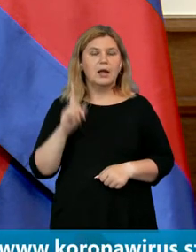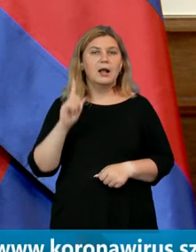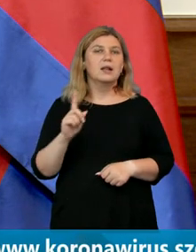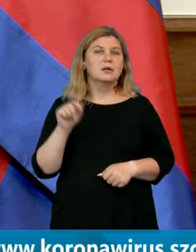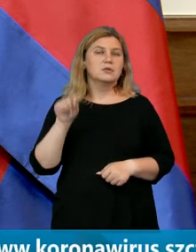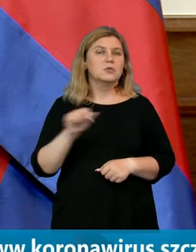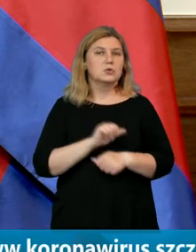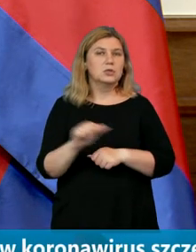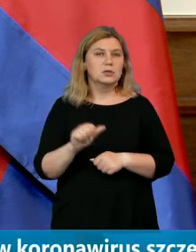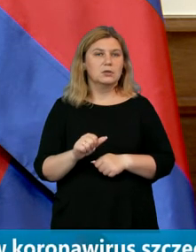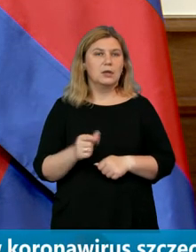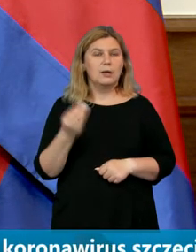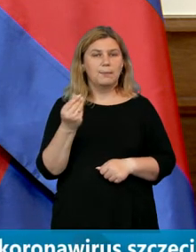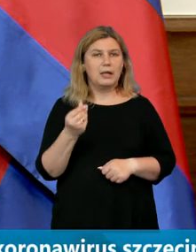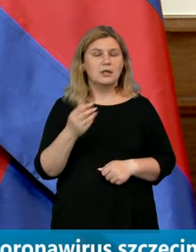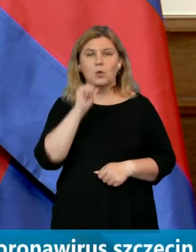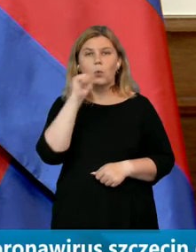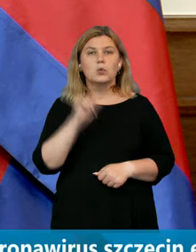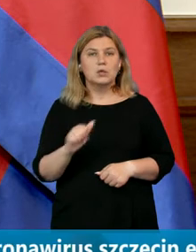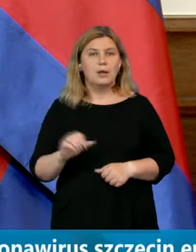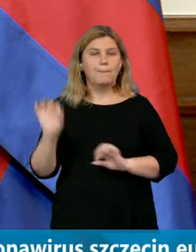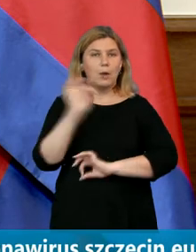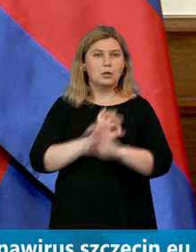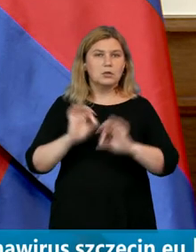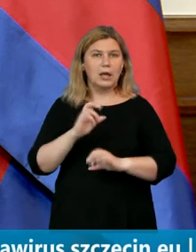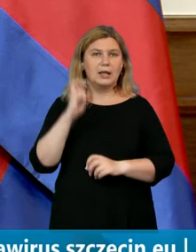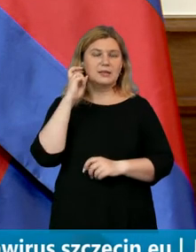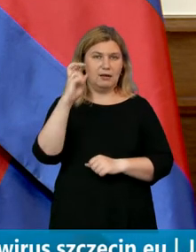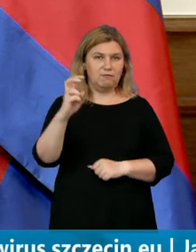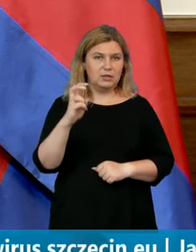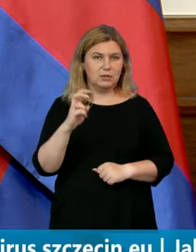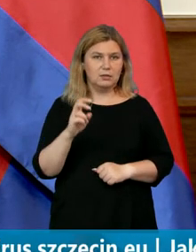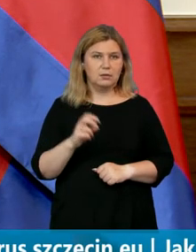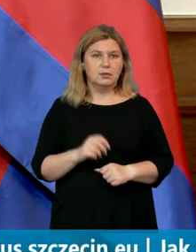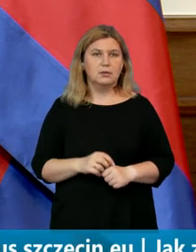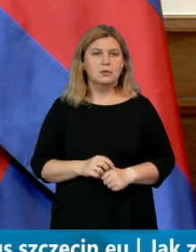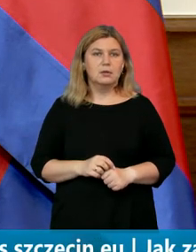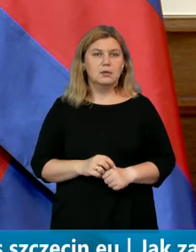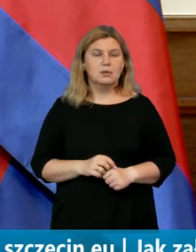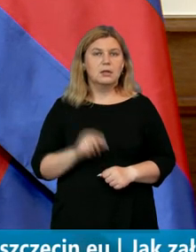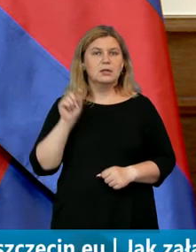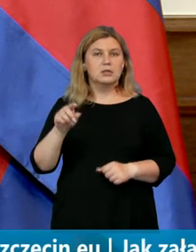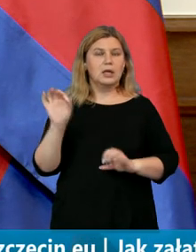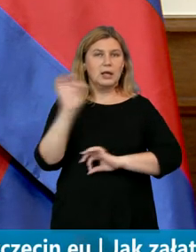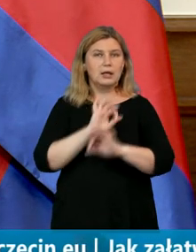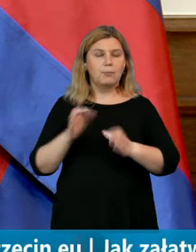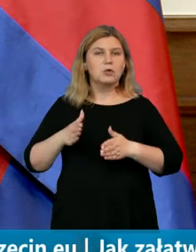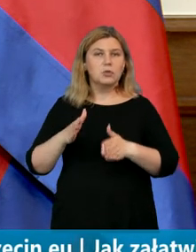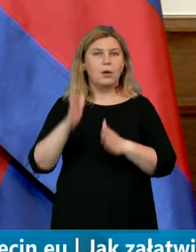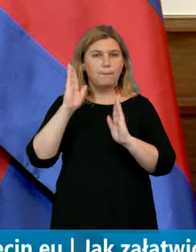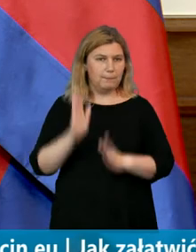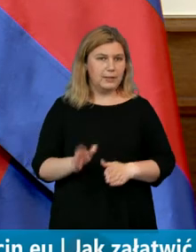kwestia właśnie środków unijnych i modernizacji linii tramwajowej przede wszystkim, bo ten remont dróg będzie